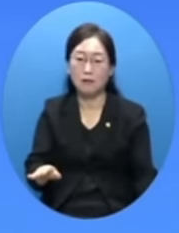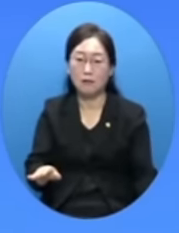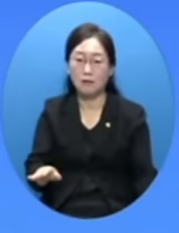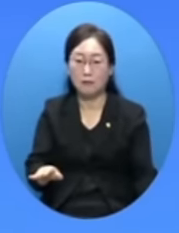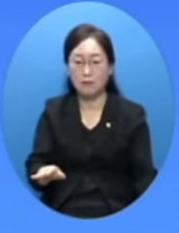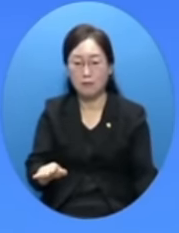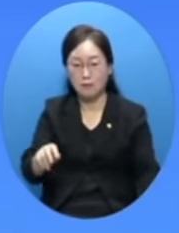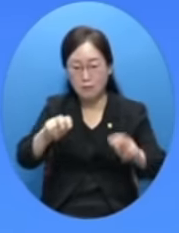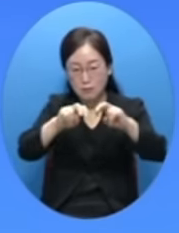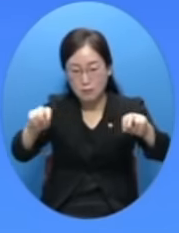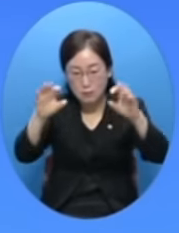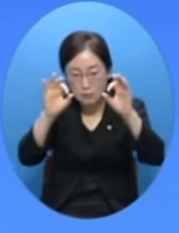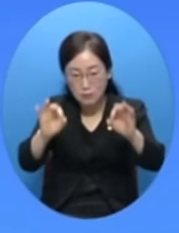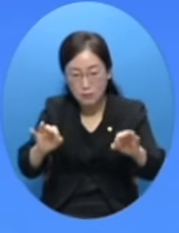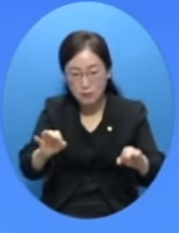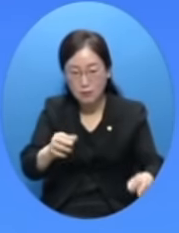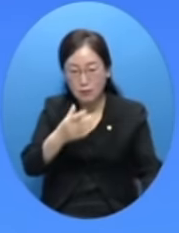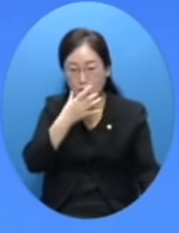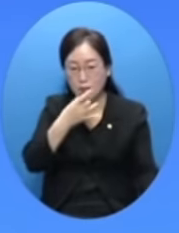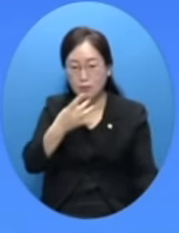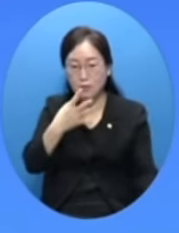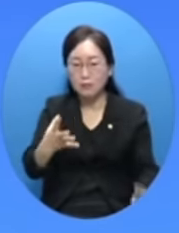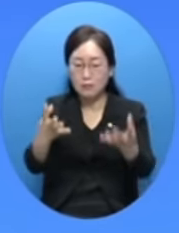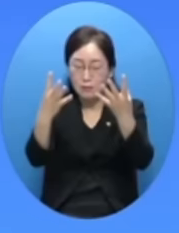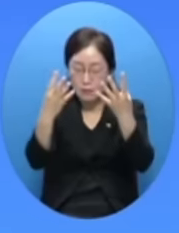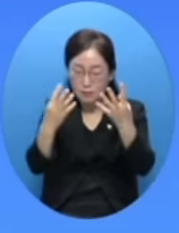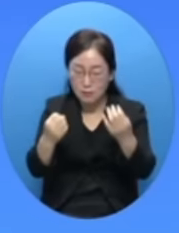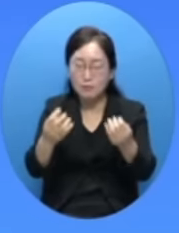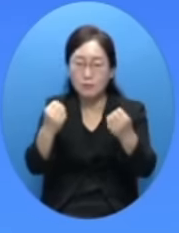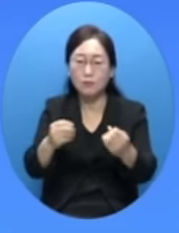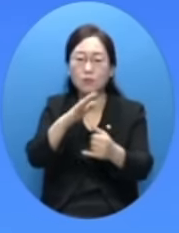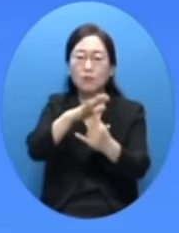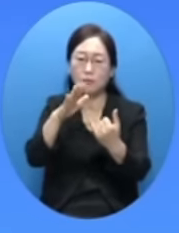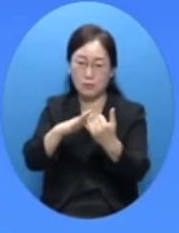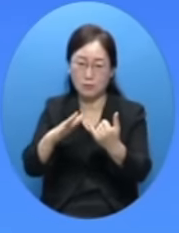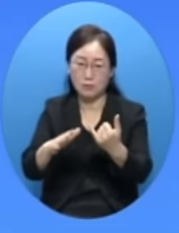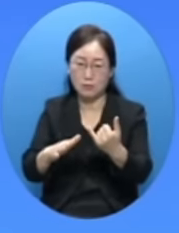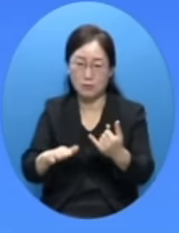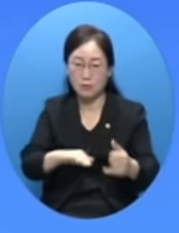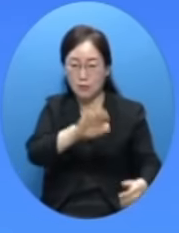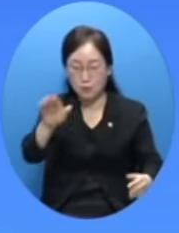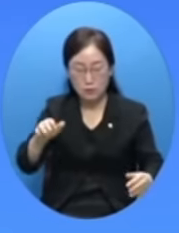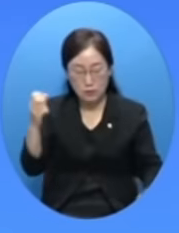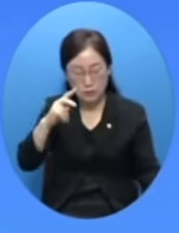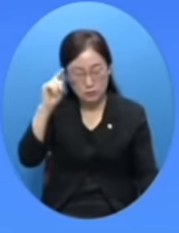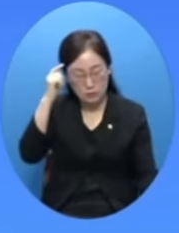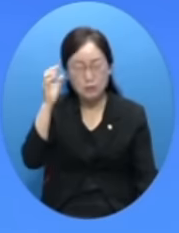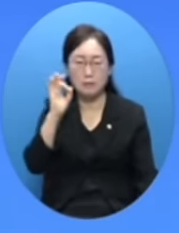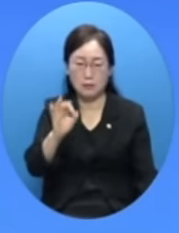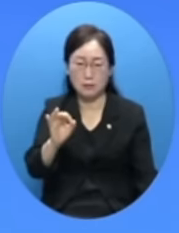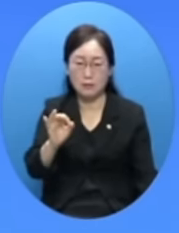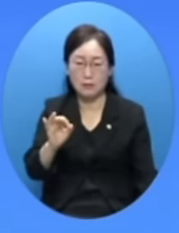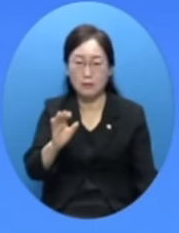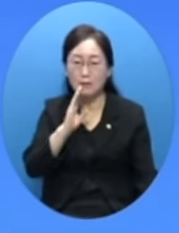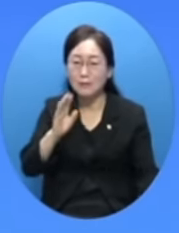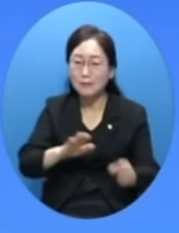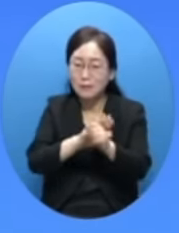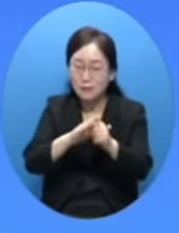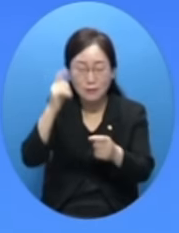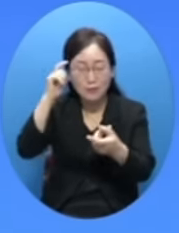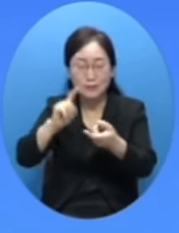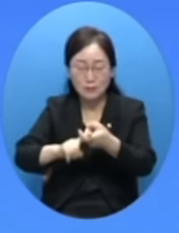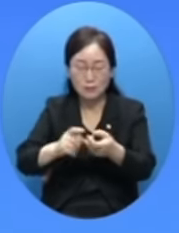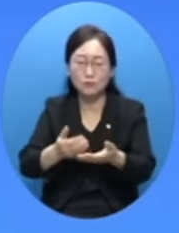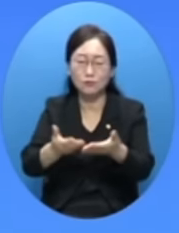불행한 삶을 살아가고 있는 많은 아이들이 있다고 하는 것은 우리 모두가 다시 한번 깊이 생각을 하고 저들에게 사랑의 관심을 펼쳐야 될